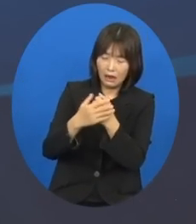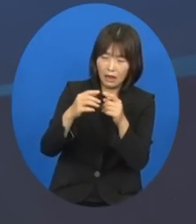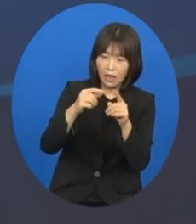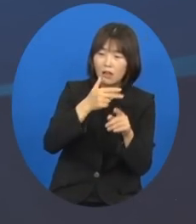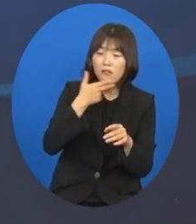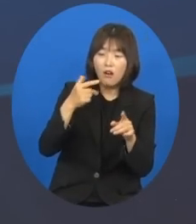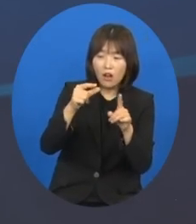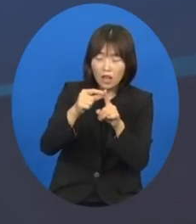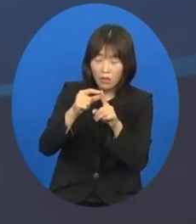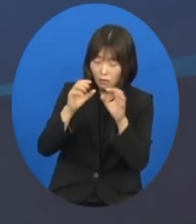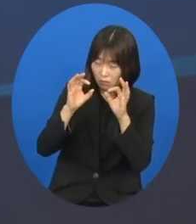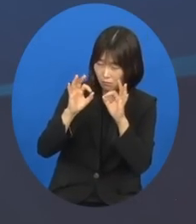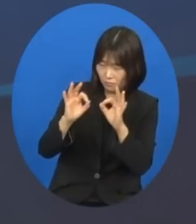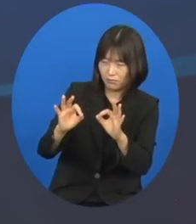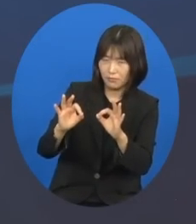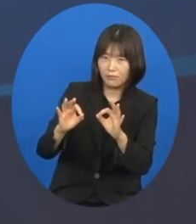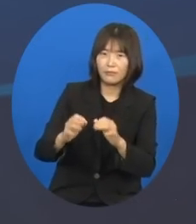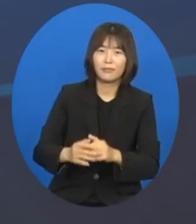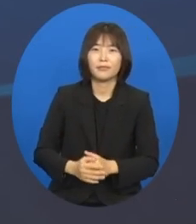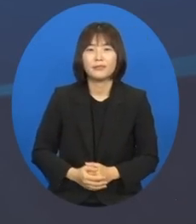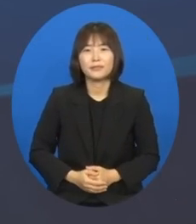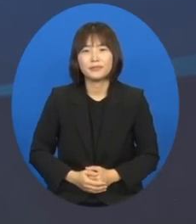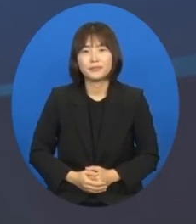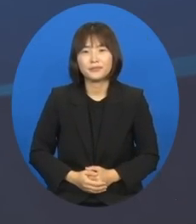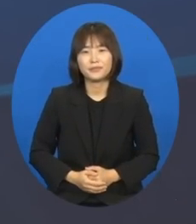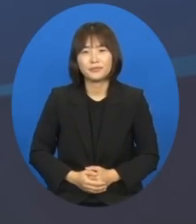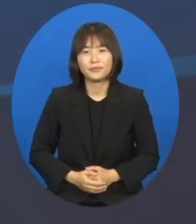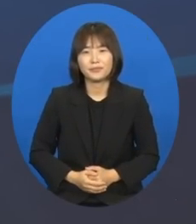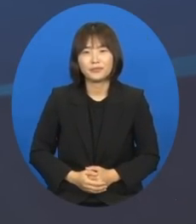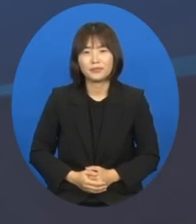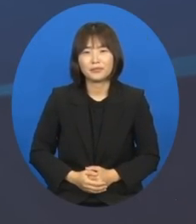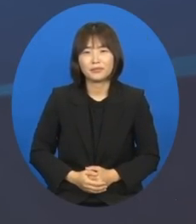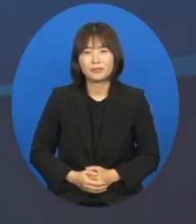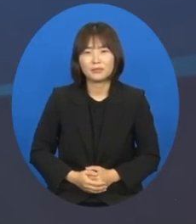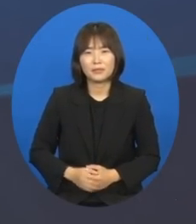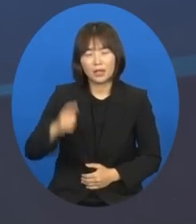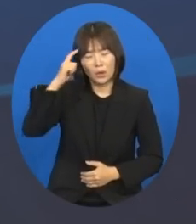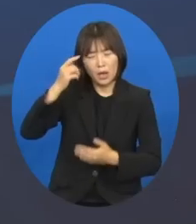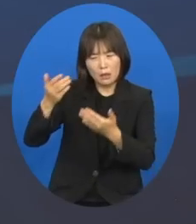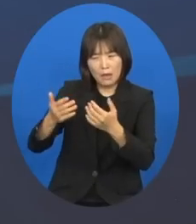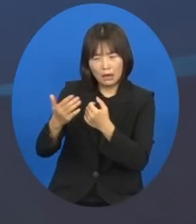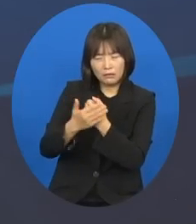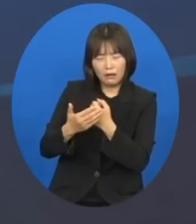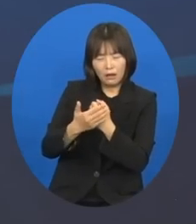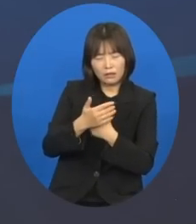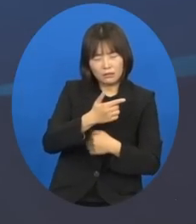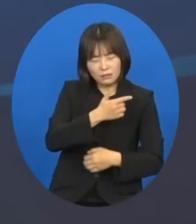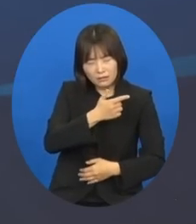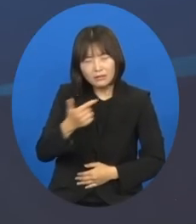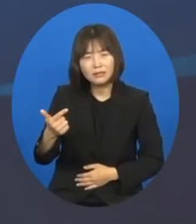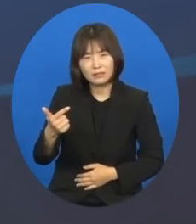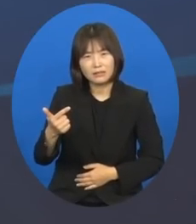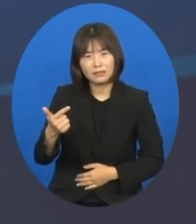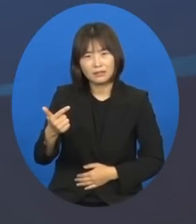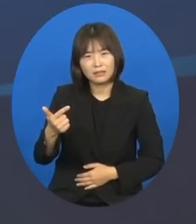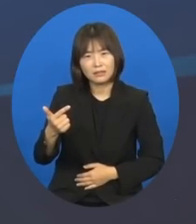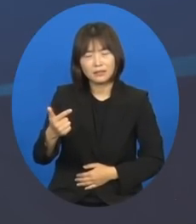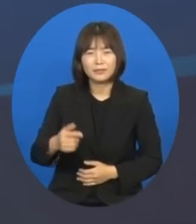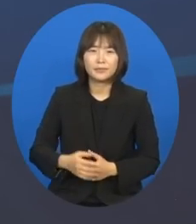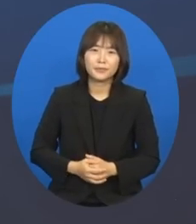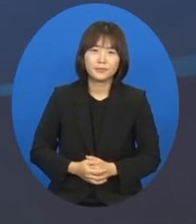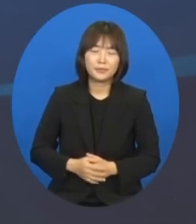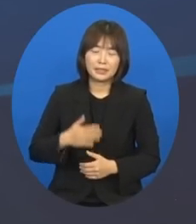보고 있었더랬습니다 왜 받은 은혜가 이토록 큰지 그래서 제가